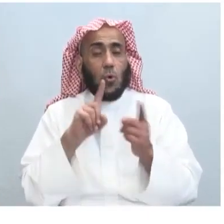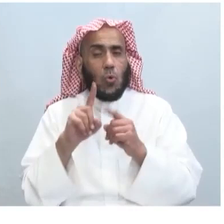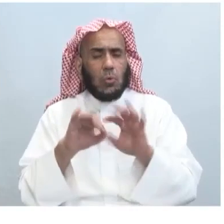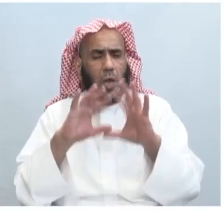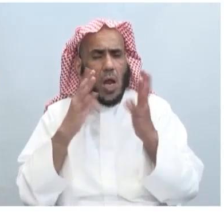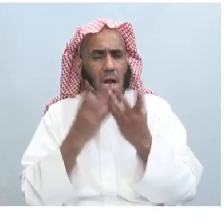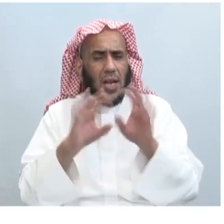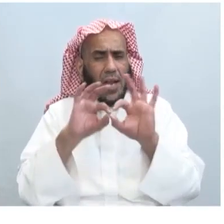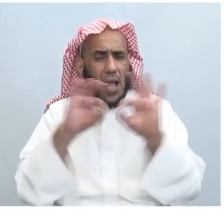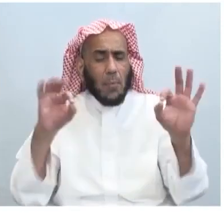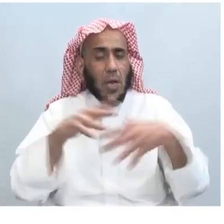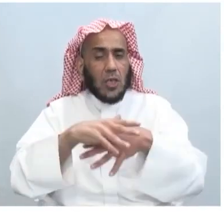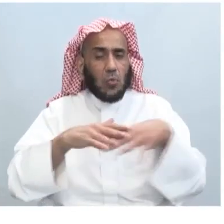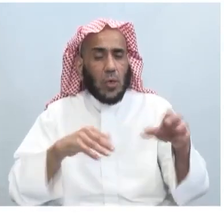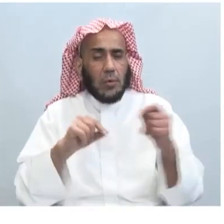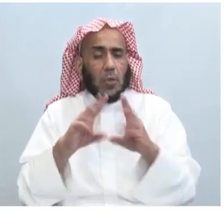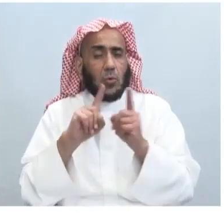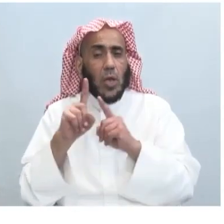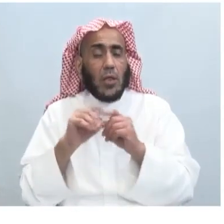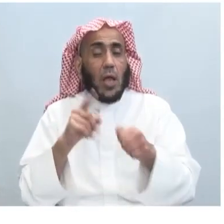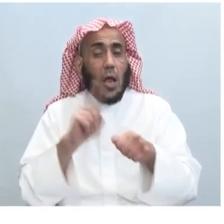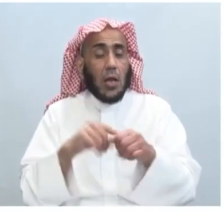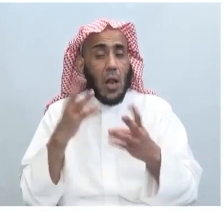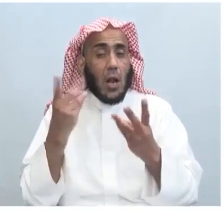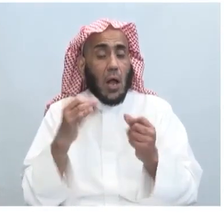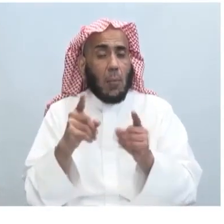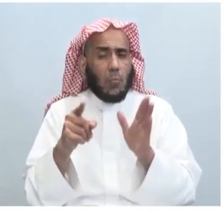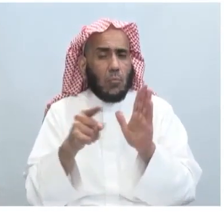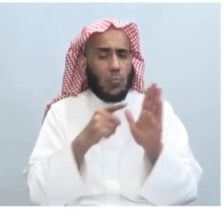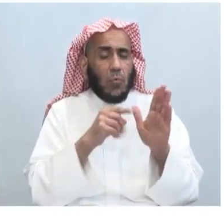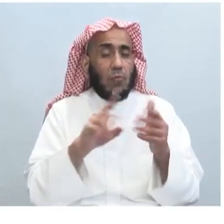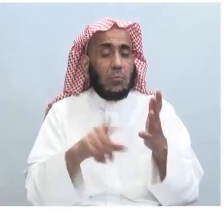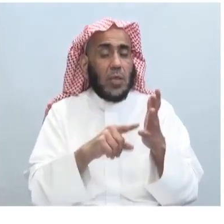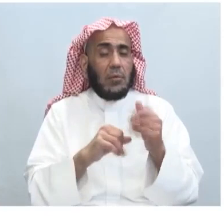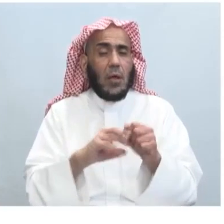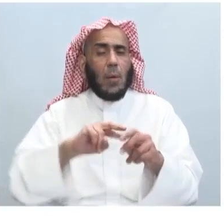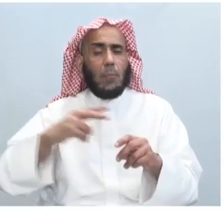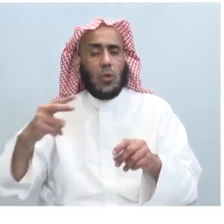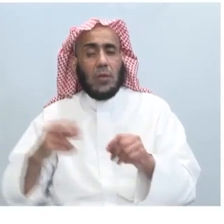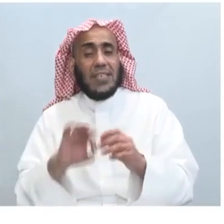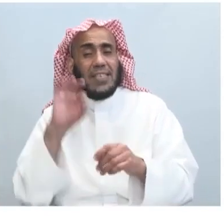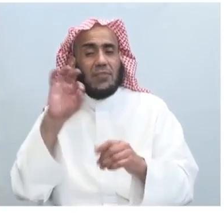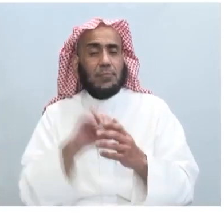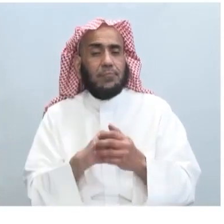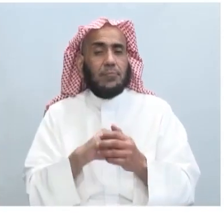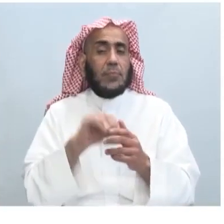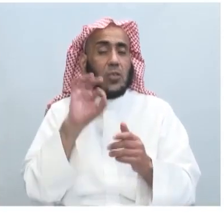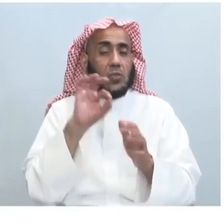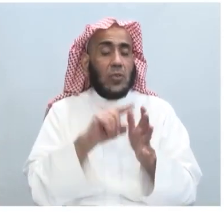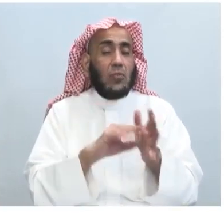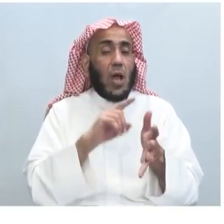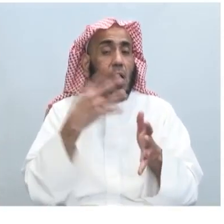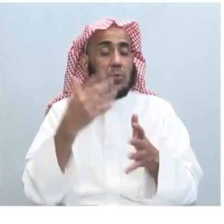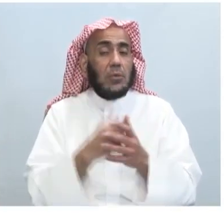بشكل كامل للجدول بحيث تلاحظ ان الارقام هنا في البدايه مختلفه هذا الصفر هنا صفر هنا